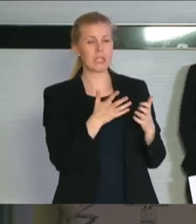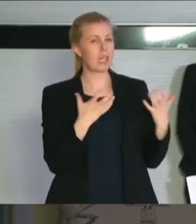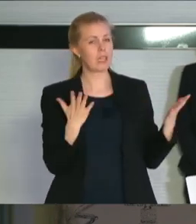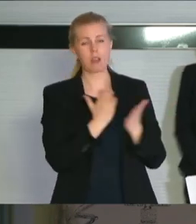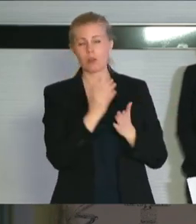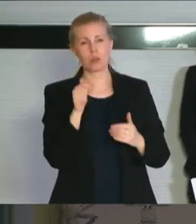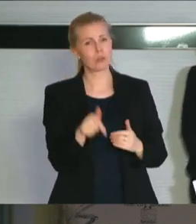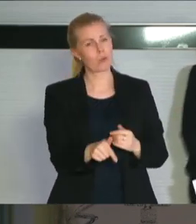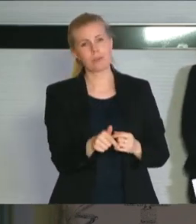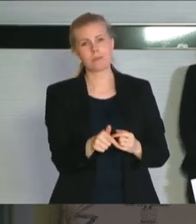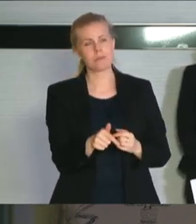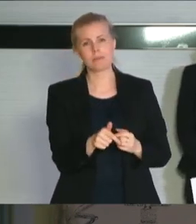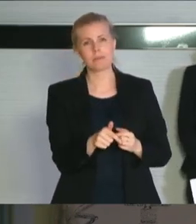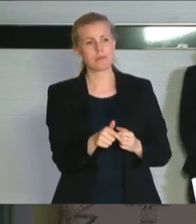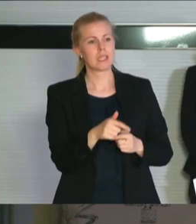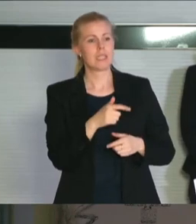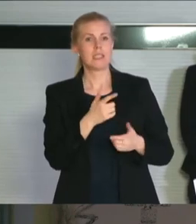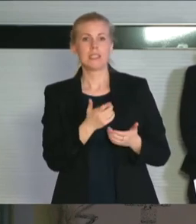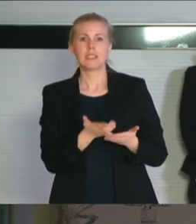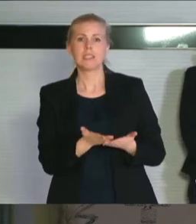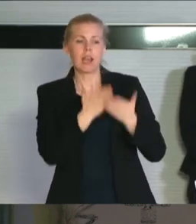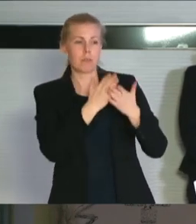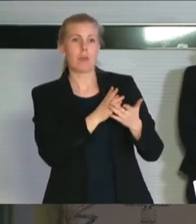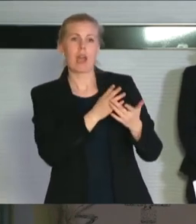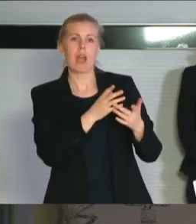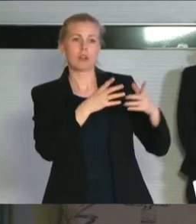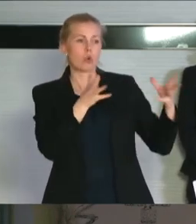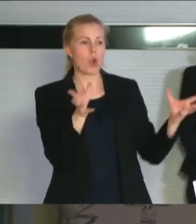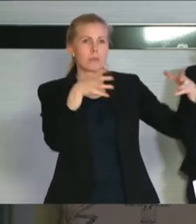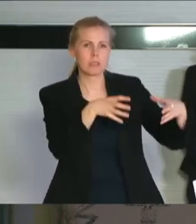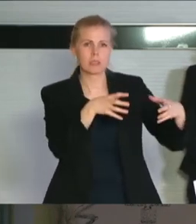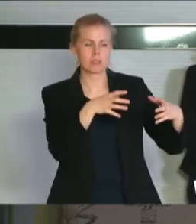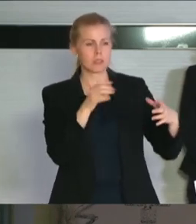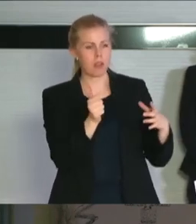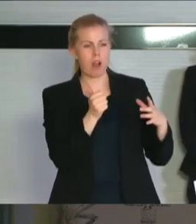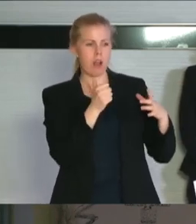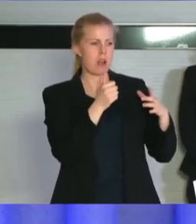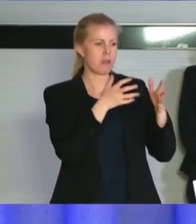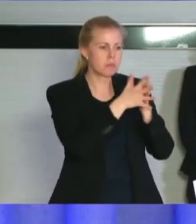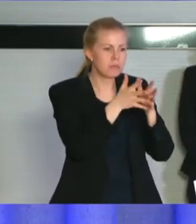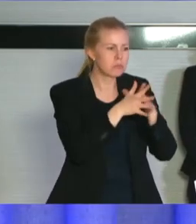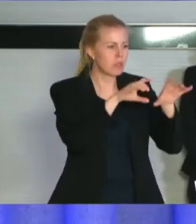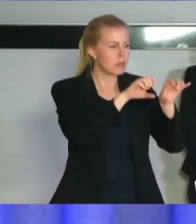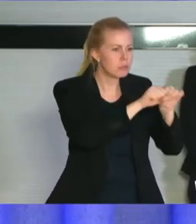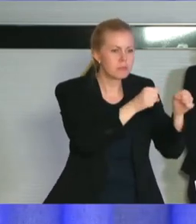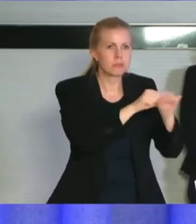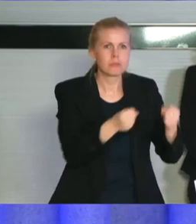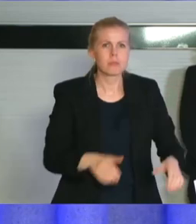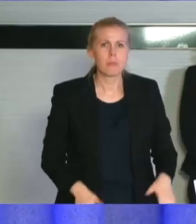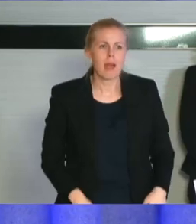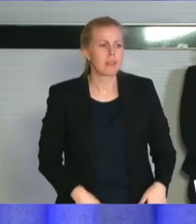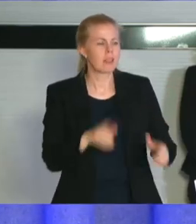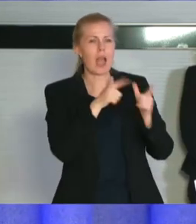er hjelpekorps som er nødt til å hjelpe brukne bein i alpin bakker,